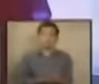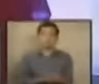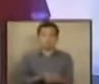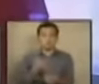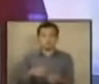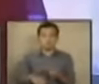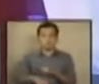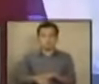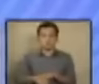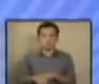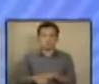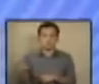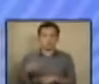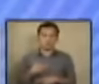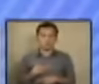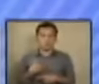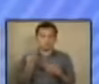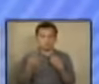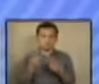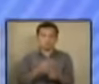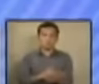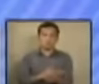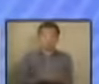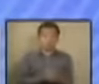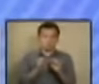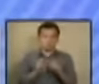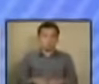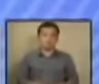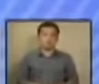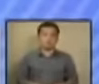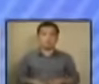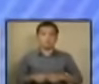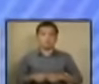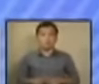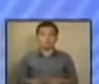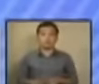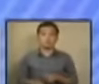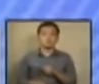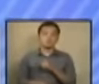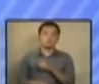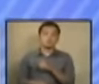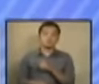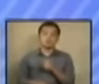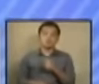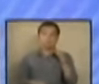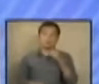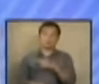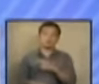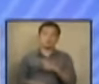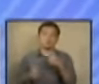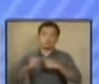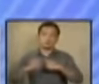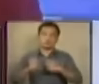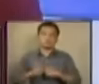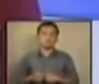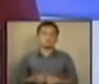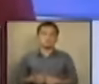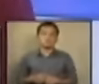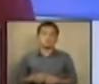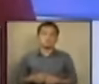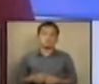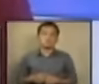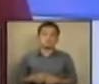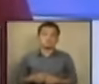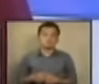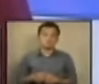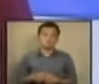anytime na gusto mong dalawin yung mga anak mo, pwede. Okay. Kaya lang po ayaw po niyang pumayag na ganun po yung